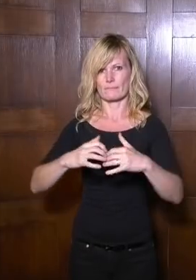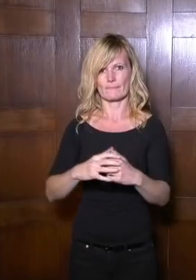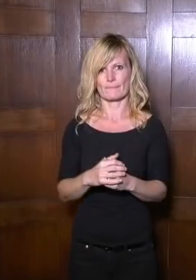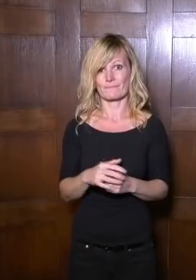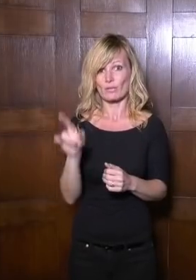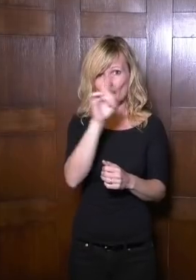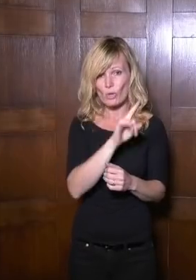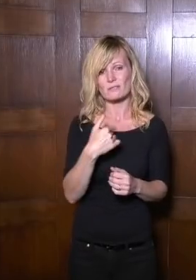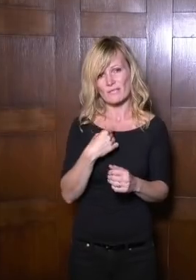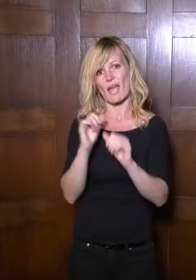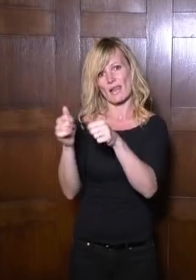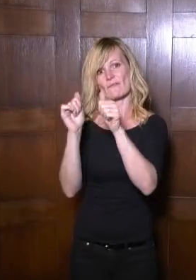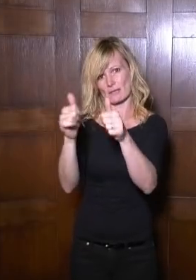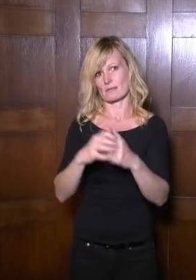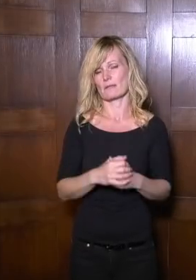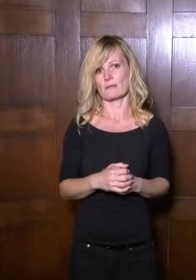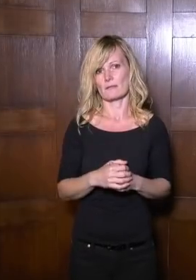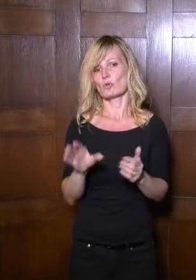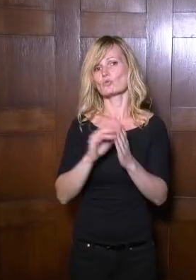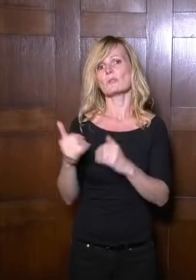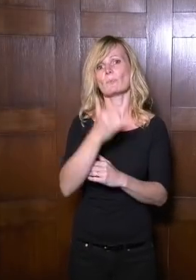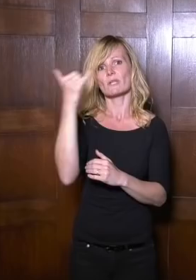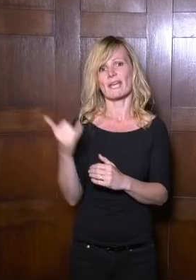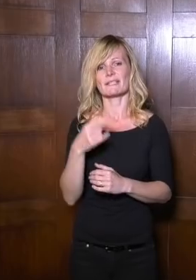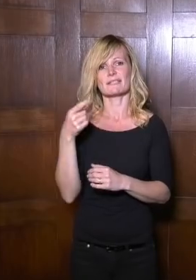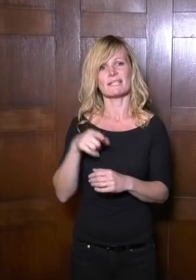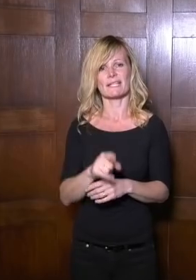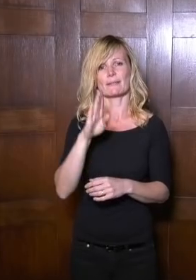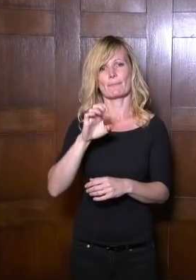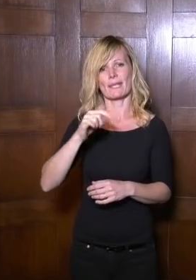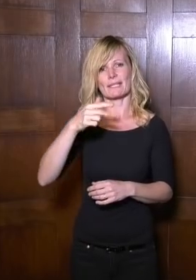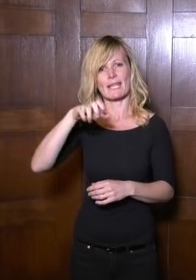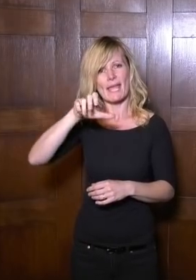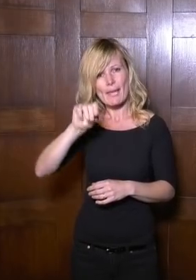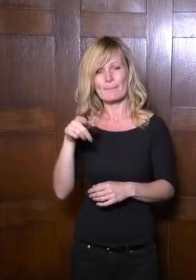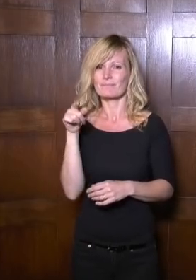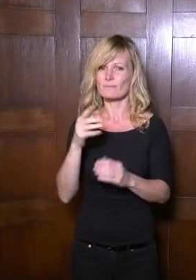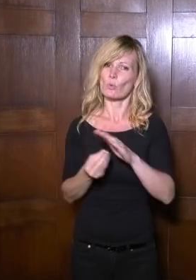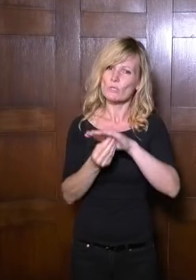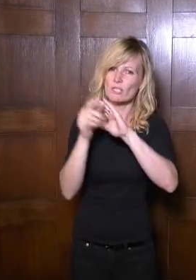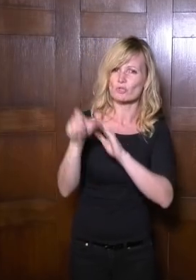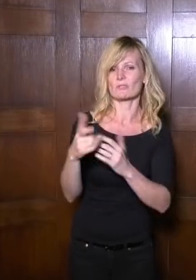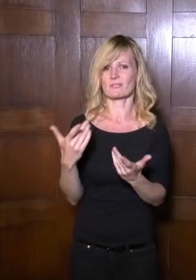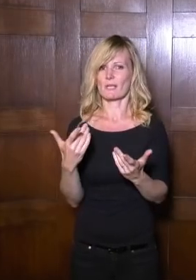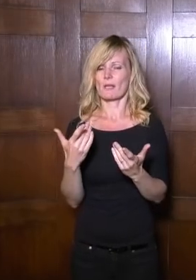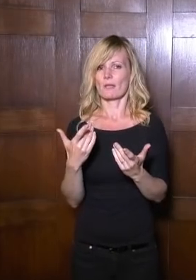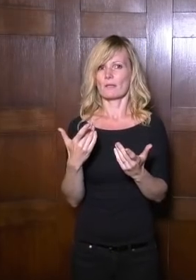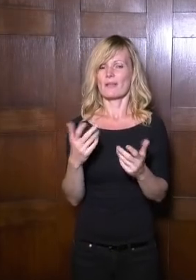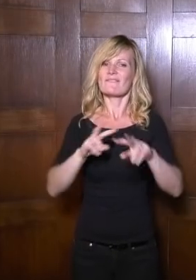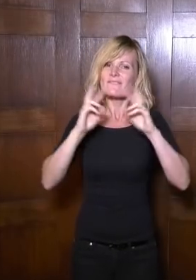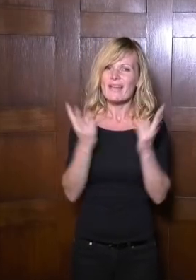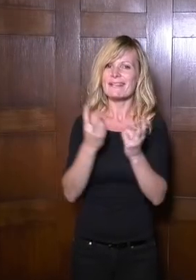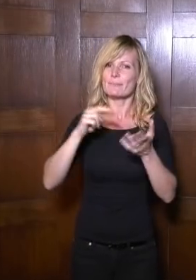dort zu helfen. Wir haben ein Schulprojekt in Bethlehem, das wir unterstützen. Und also auch die sozusagen die